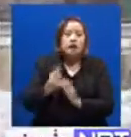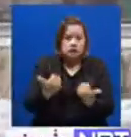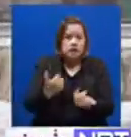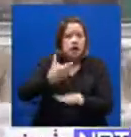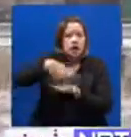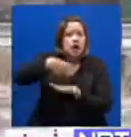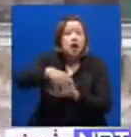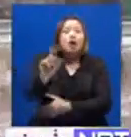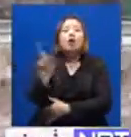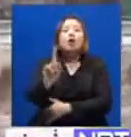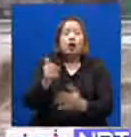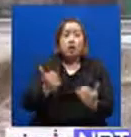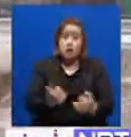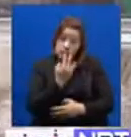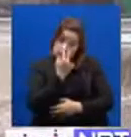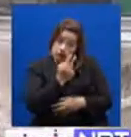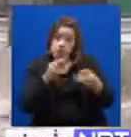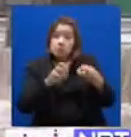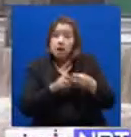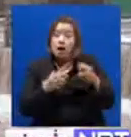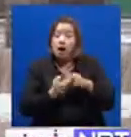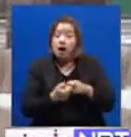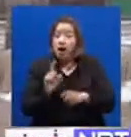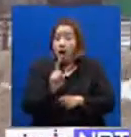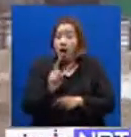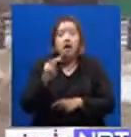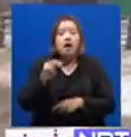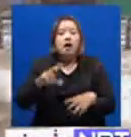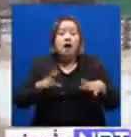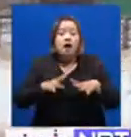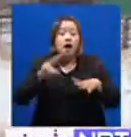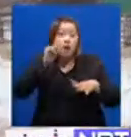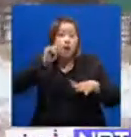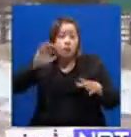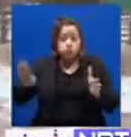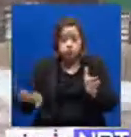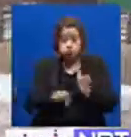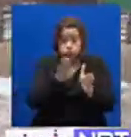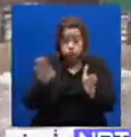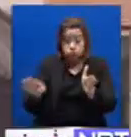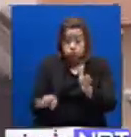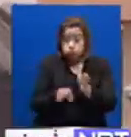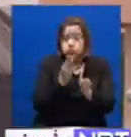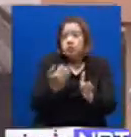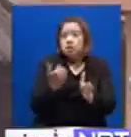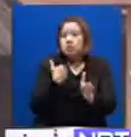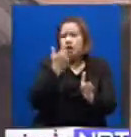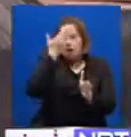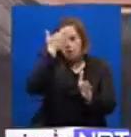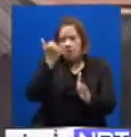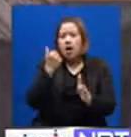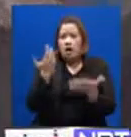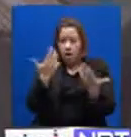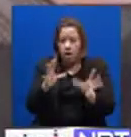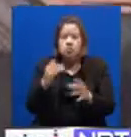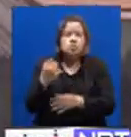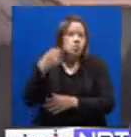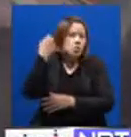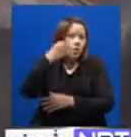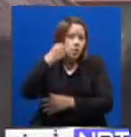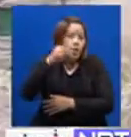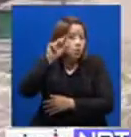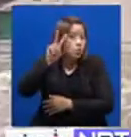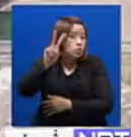ยว่าสถานการณ์ที่เกิดขึ้นที่บริเวณชายฝั่งบ้านหน้าโกดหน้าศาลอำเภอหัวไซเกิดขึ้นลมแรงมาแล้วกว่า2